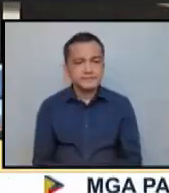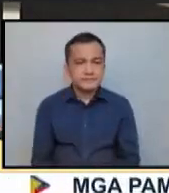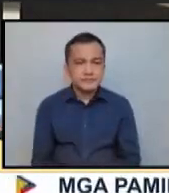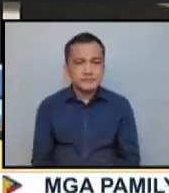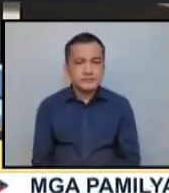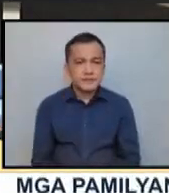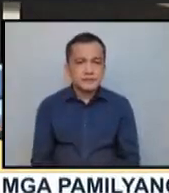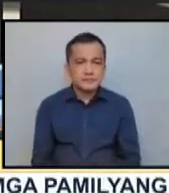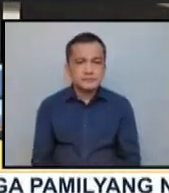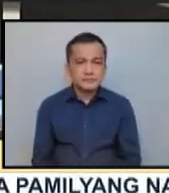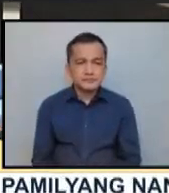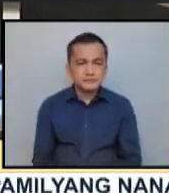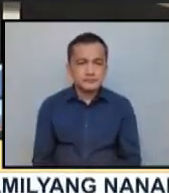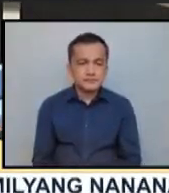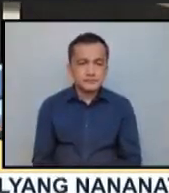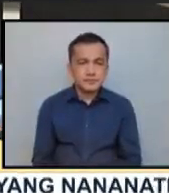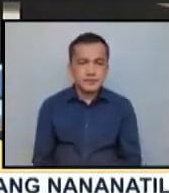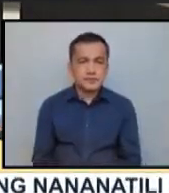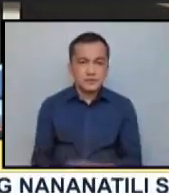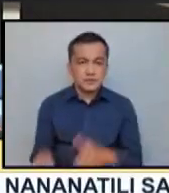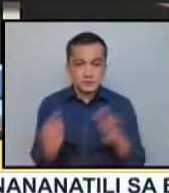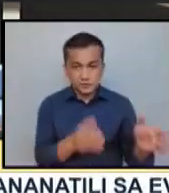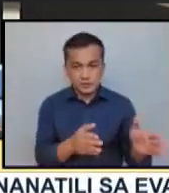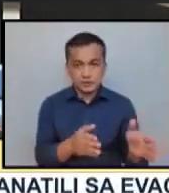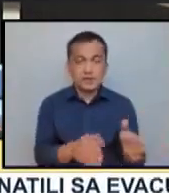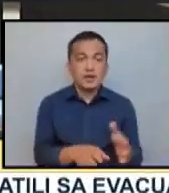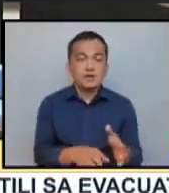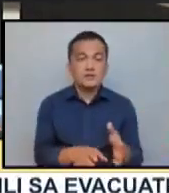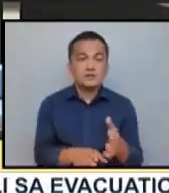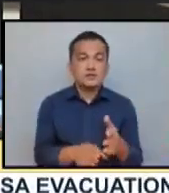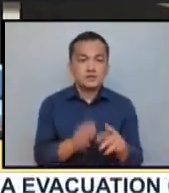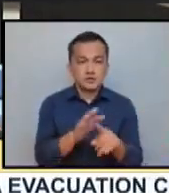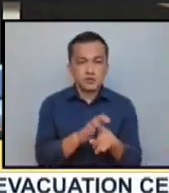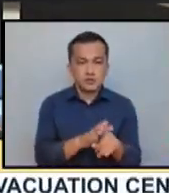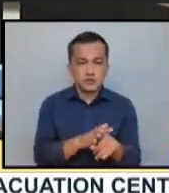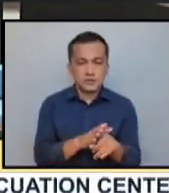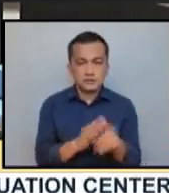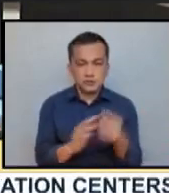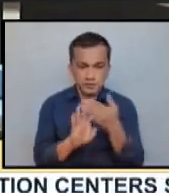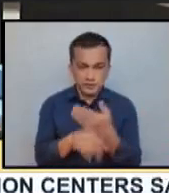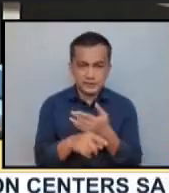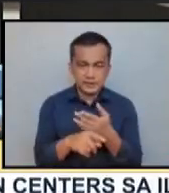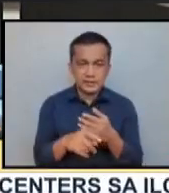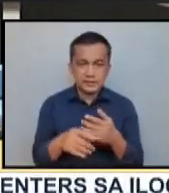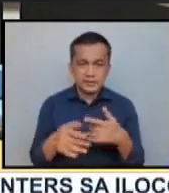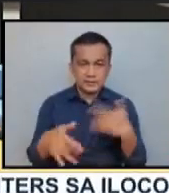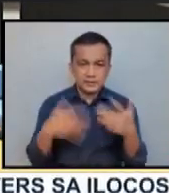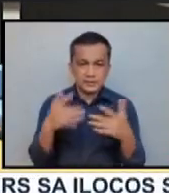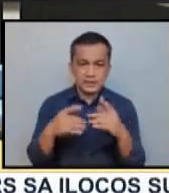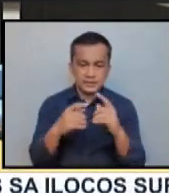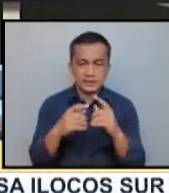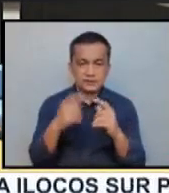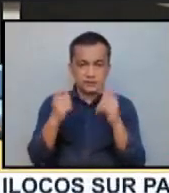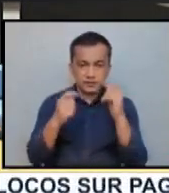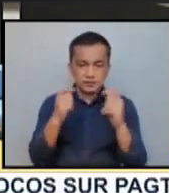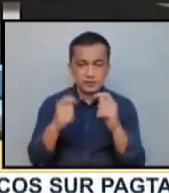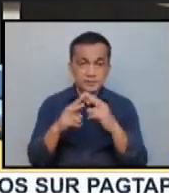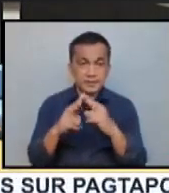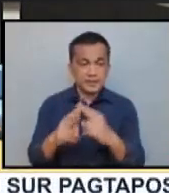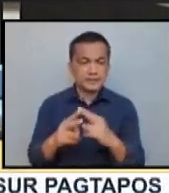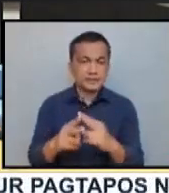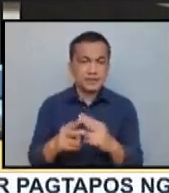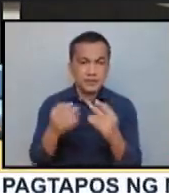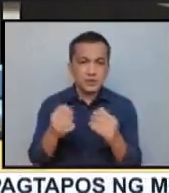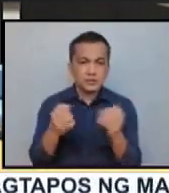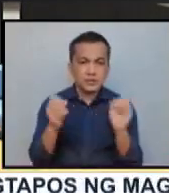Hindi nang nanunumbalik ang sigla ng negosyo at turismo sa Vigan City. Marami na ulit kasi ang dumarayo para pasyalan ang ilang lugar